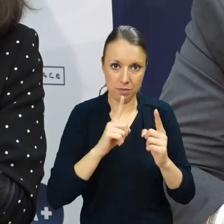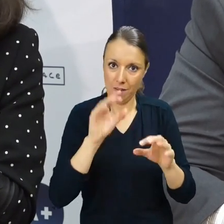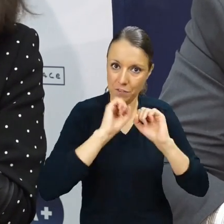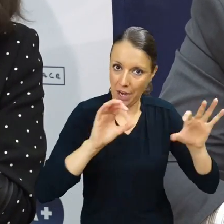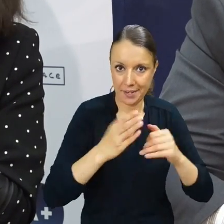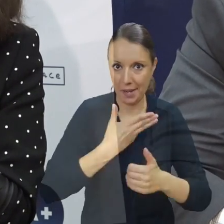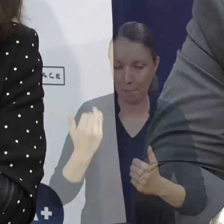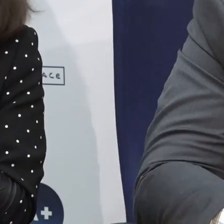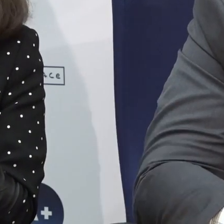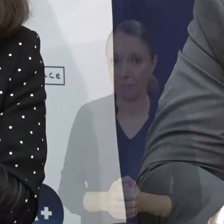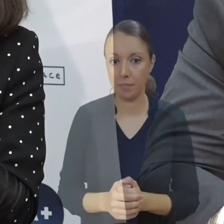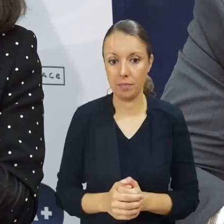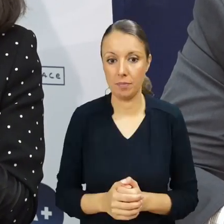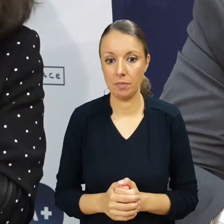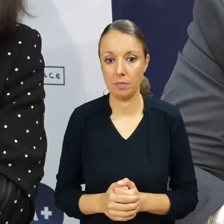przyszłość,